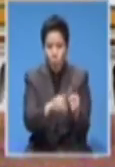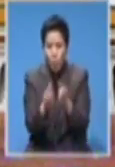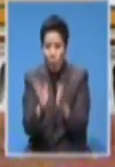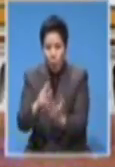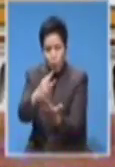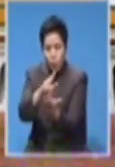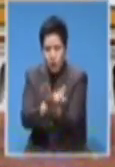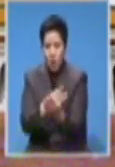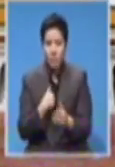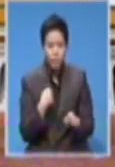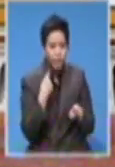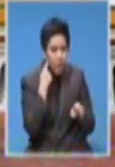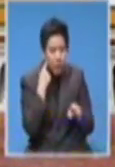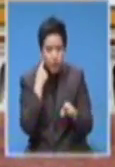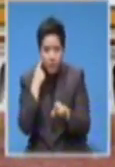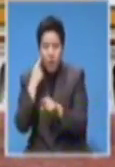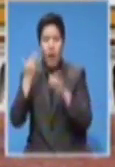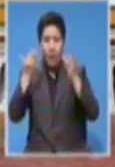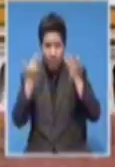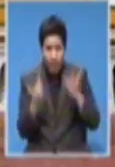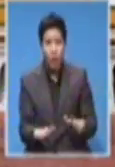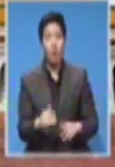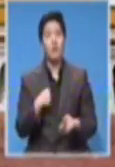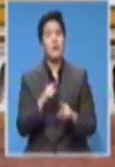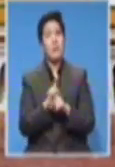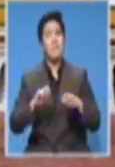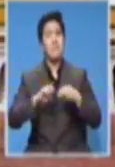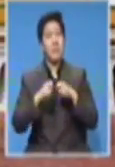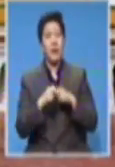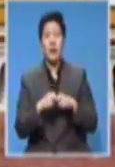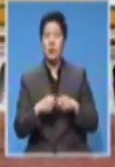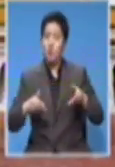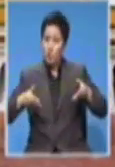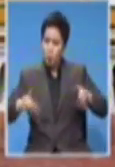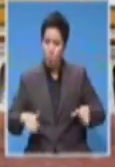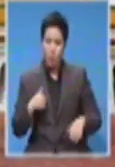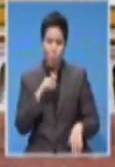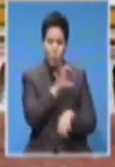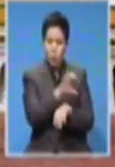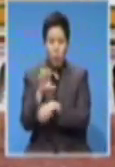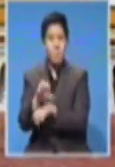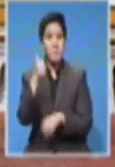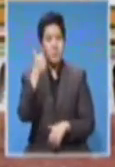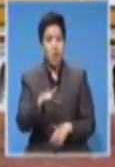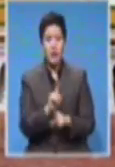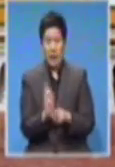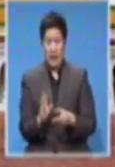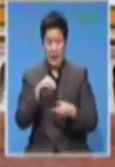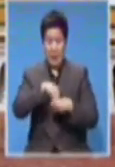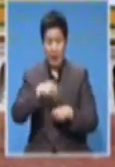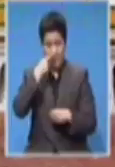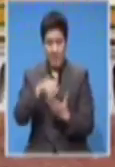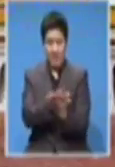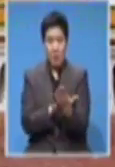ชาการผมคิดว่าเราทำหมดแล้วนะครับปัญหาก็คือเราควบคุมปัจจัยภายนอกไม่ได้แล้วก็ปัจจัยภายในของเราก็ยังไม่พร้อมเ